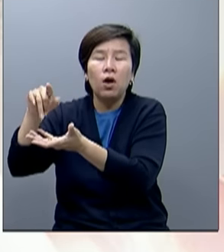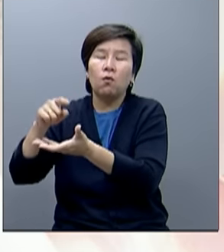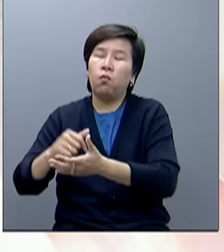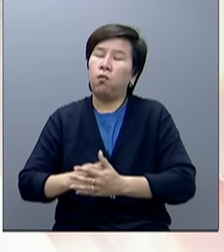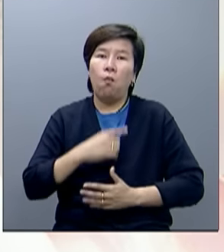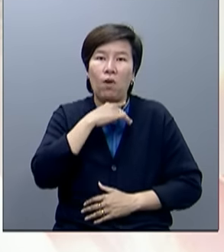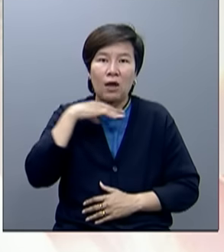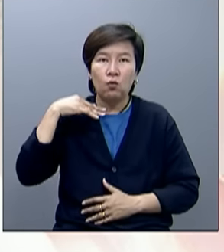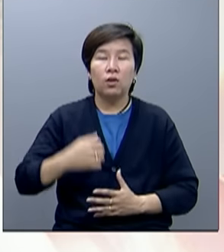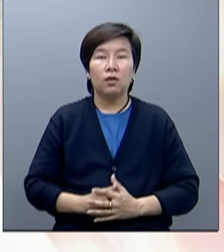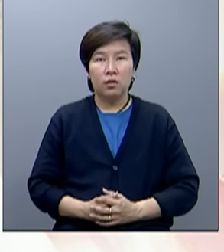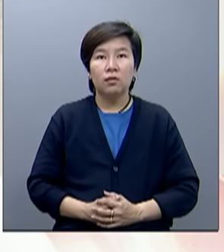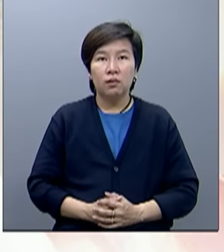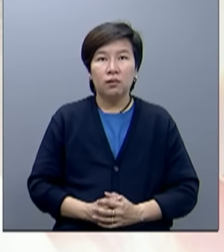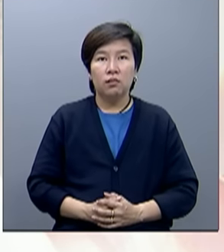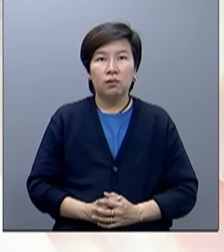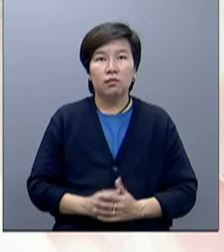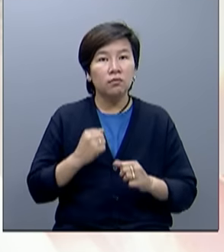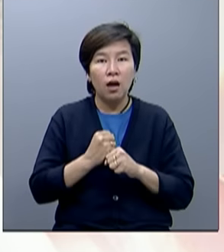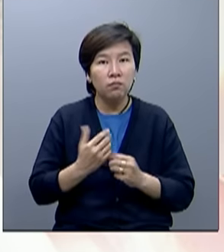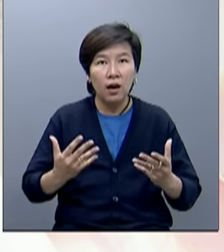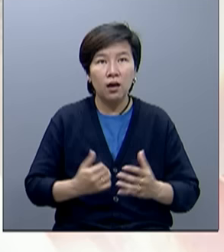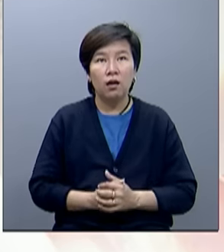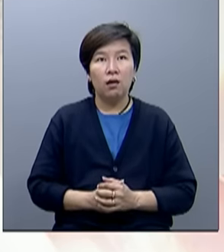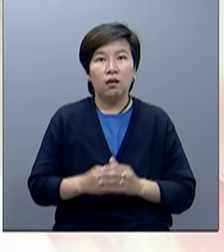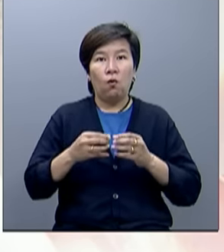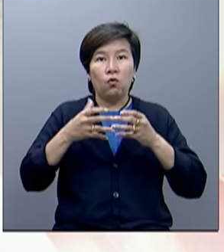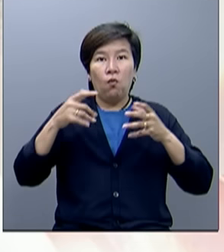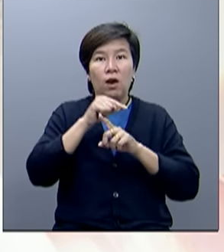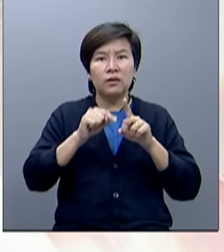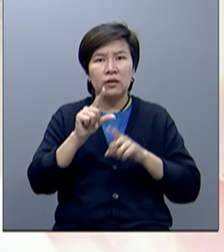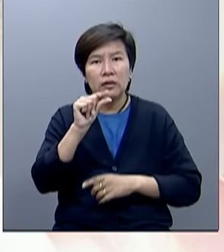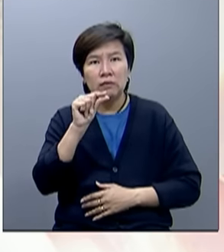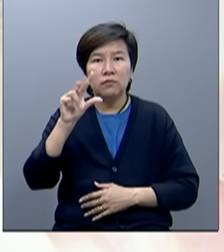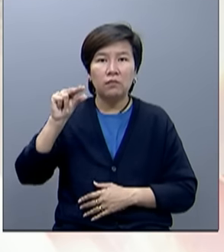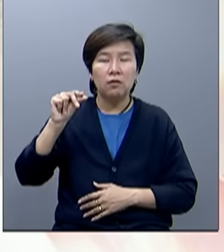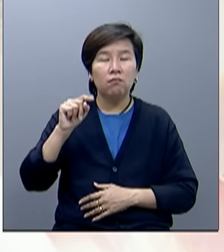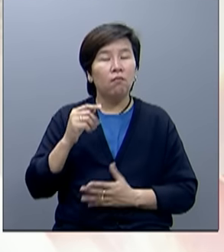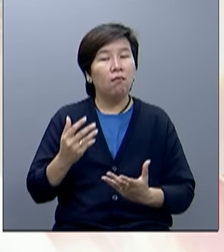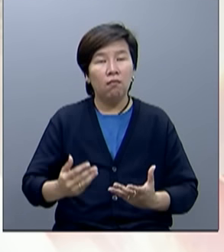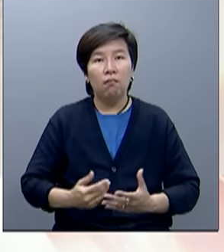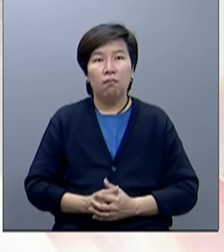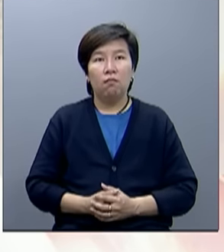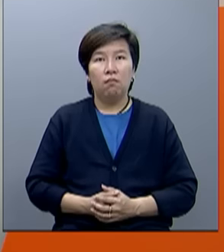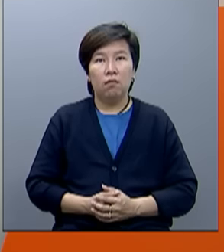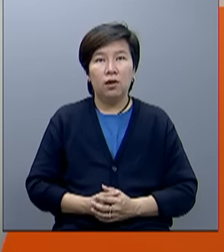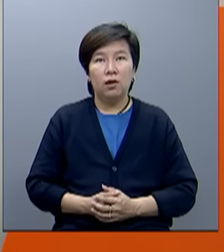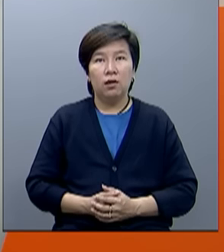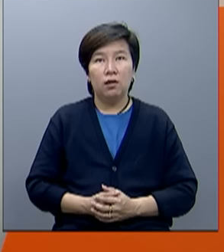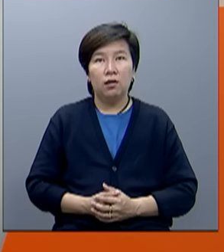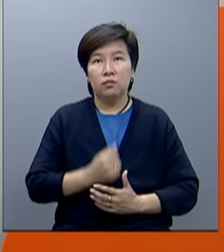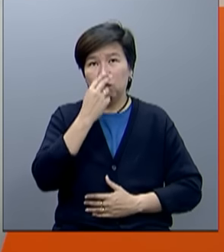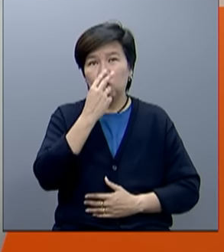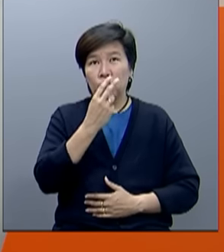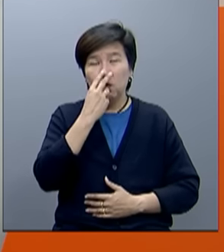ประเทศเข้ามาโอ้โหโต 20 30%แต่คุณภาแต่ปริมาณเงินที่คุณคิดแต่